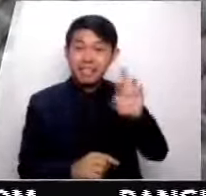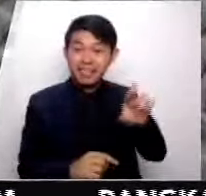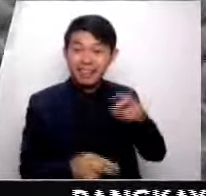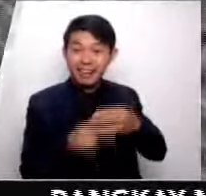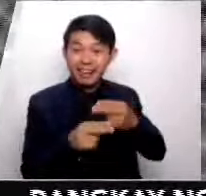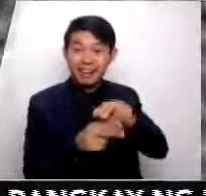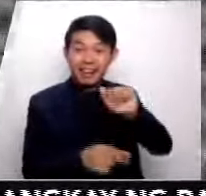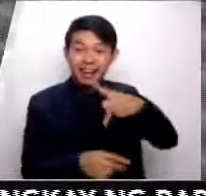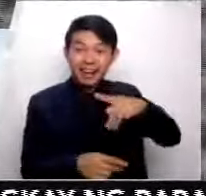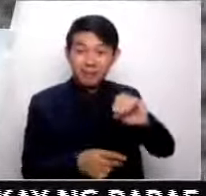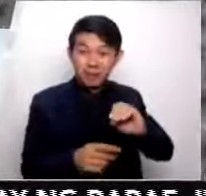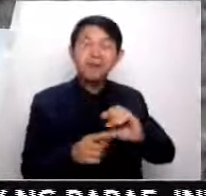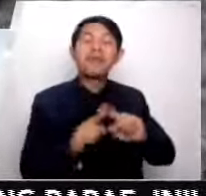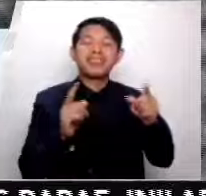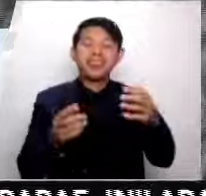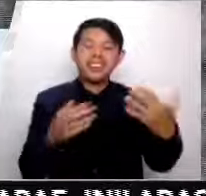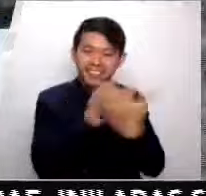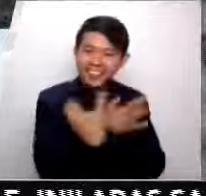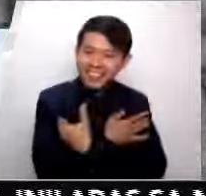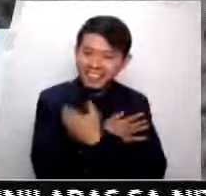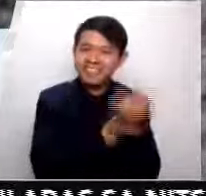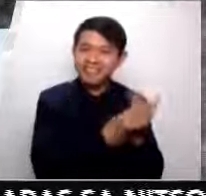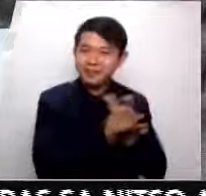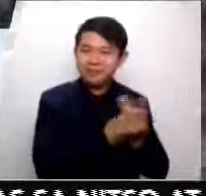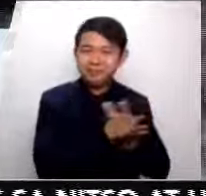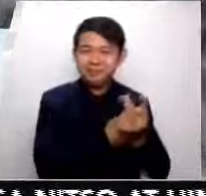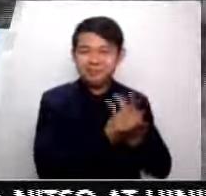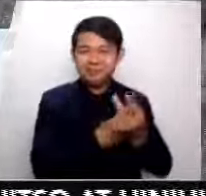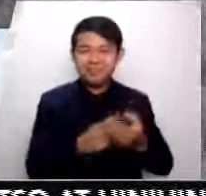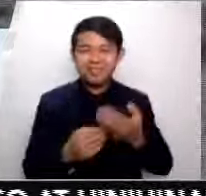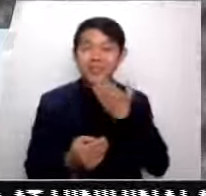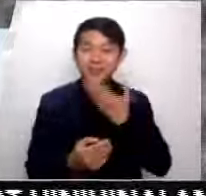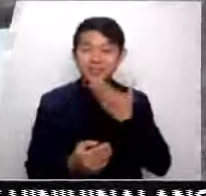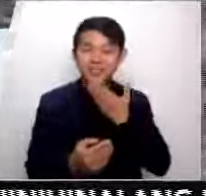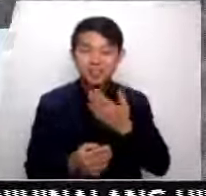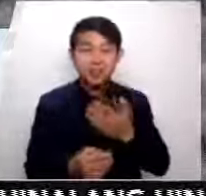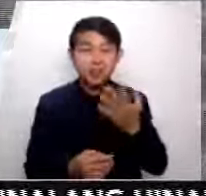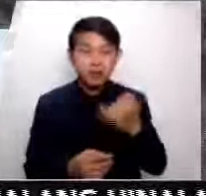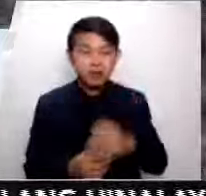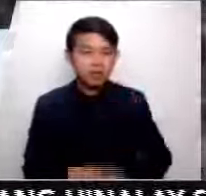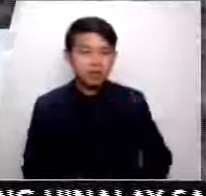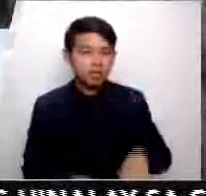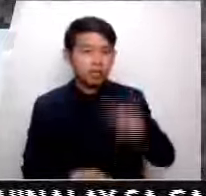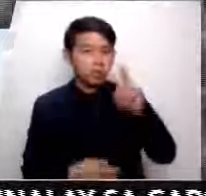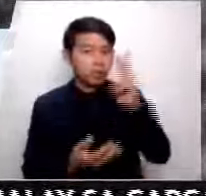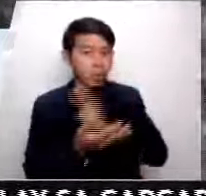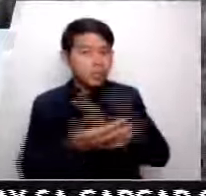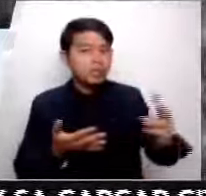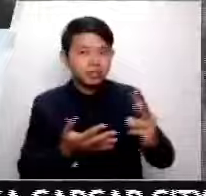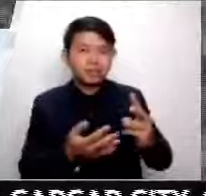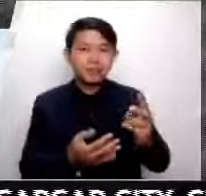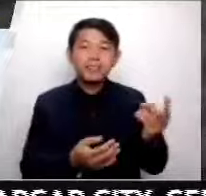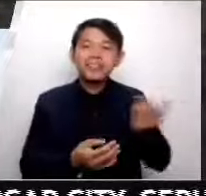matamis na yakap naman ang sinalubong ni Lola. Sabi ni Peter, 2 linggo siyang nakipag-bonding sa kanyang Lola.